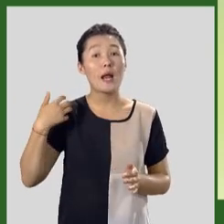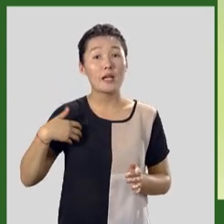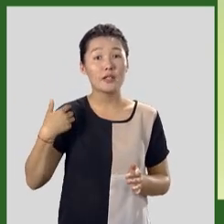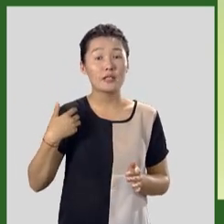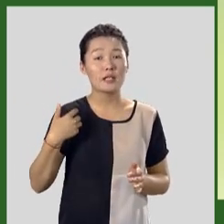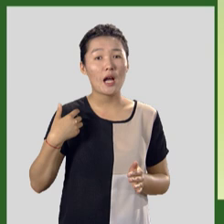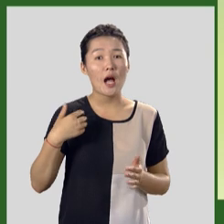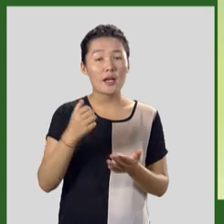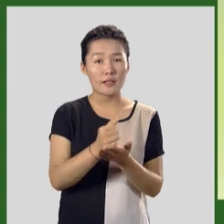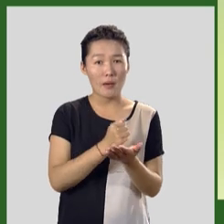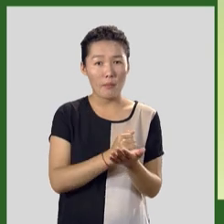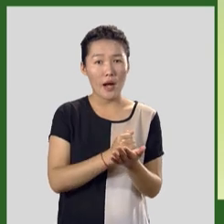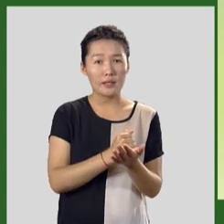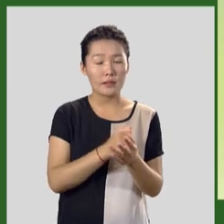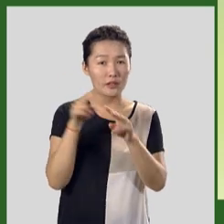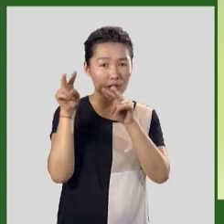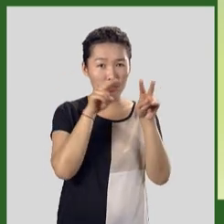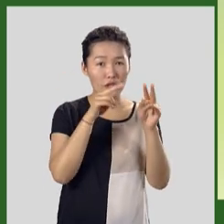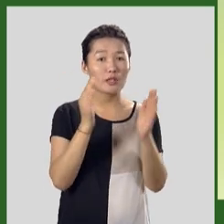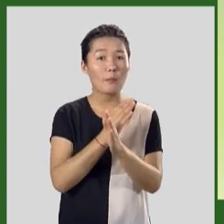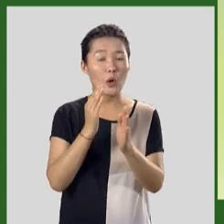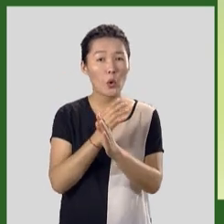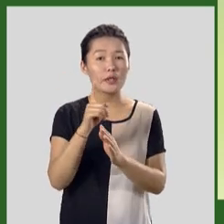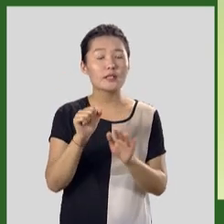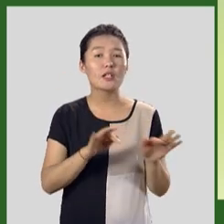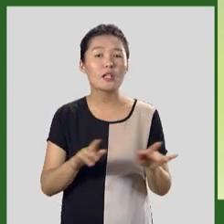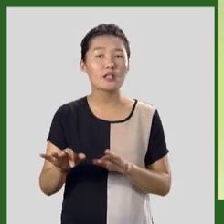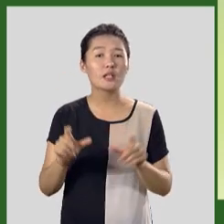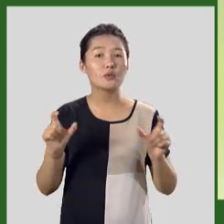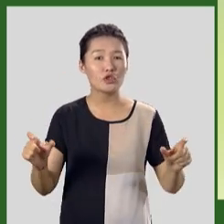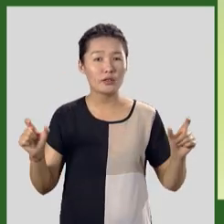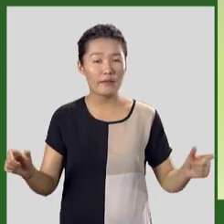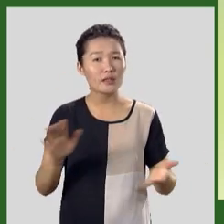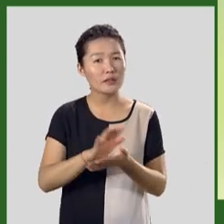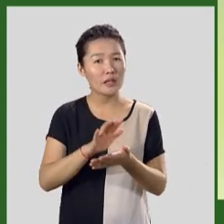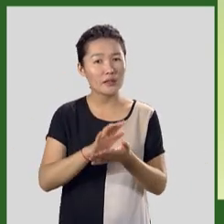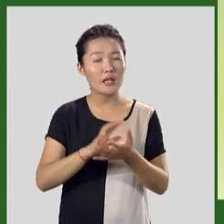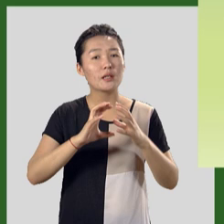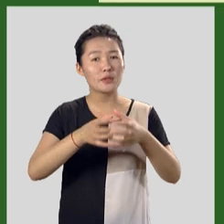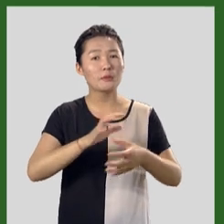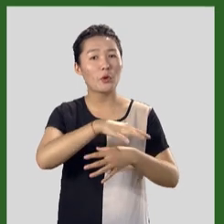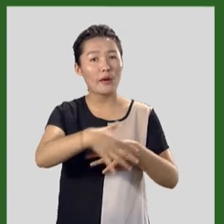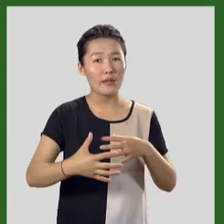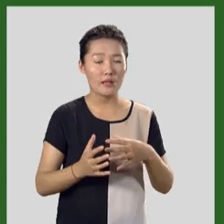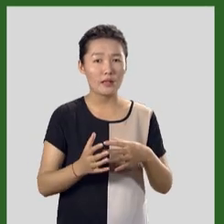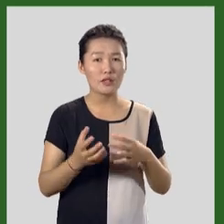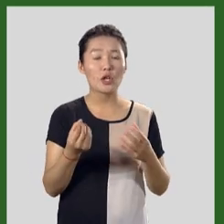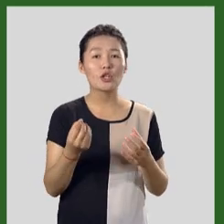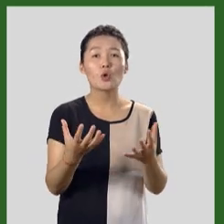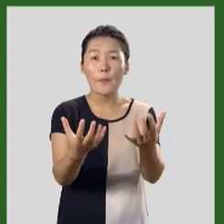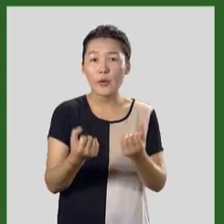за погодой, за деятельностью человека, загрязнением земной поверхности, также